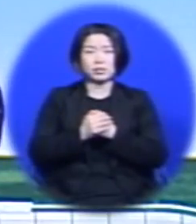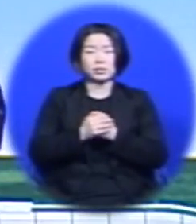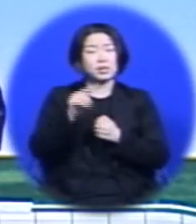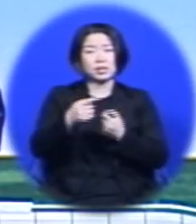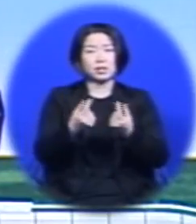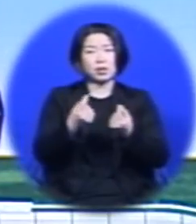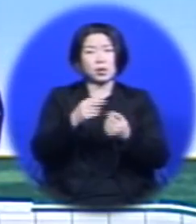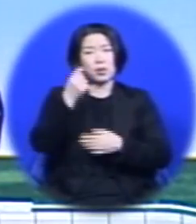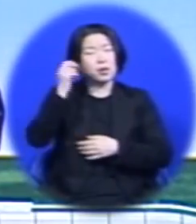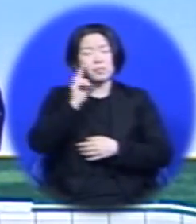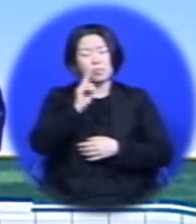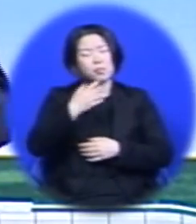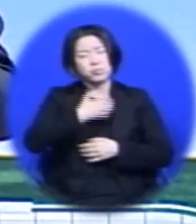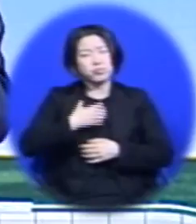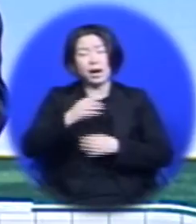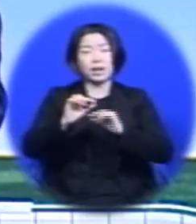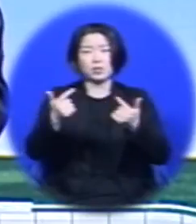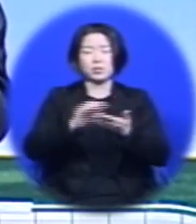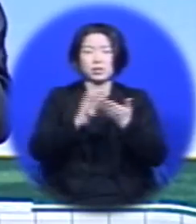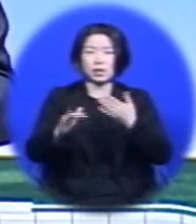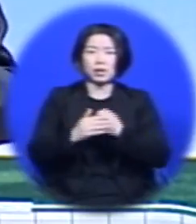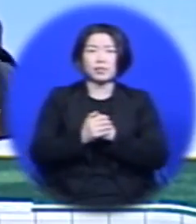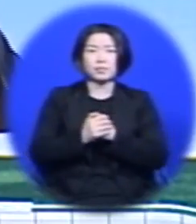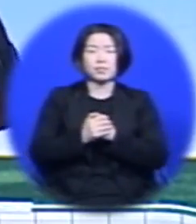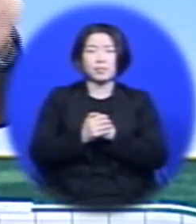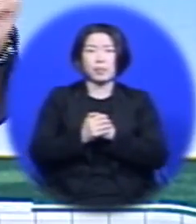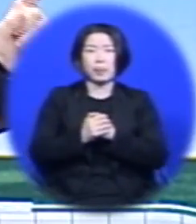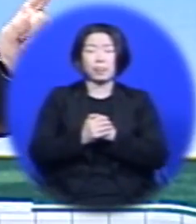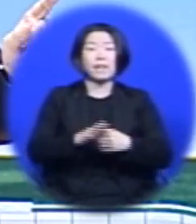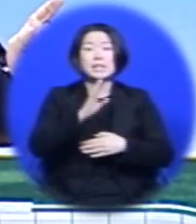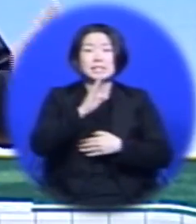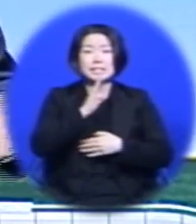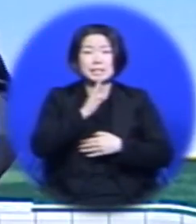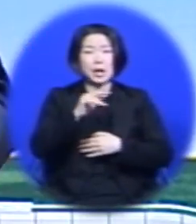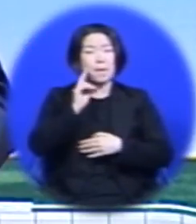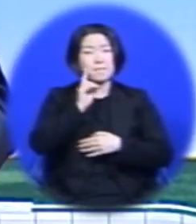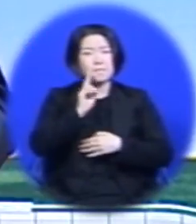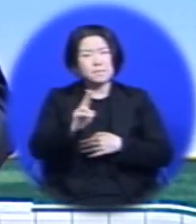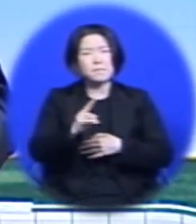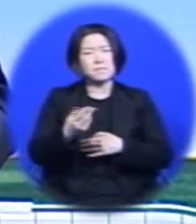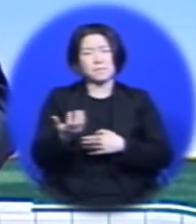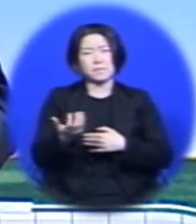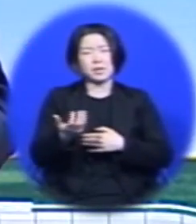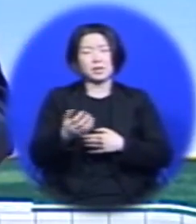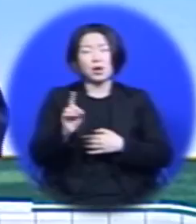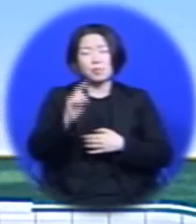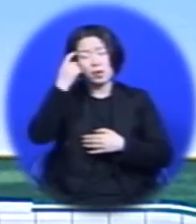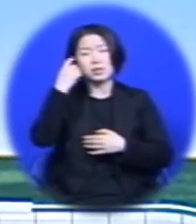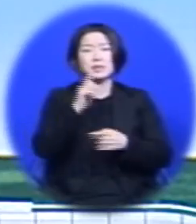이건 기 그기 아닙니다 그러면서 진짜 p 극이 뭔지를 이야기 해 주겠다고